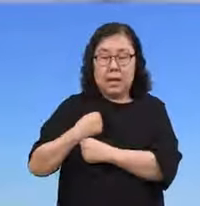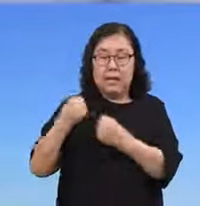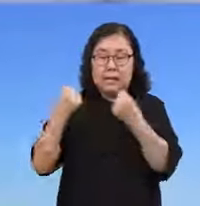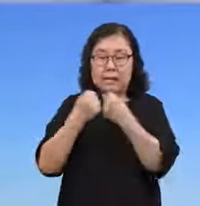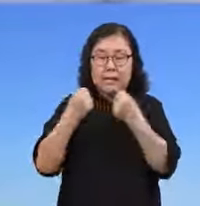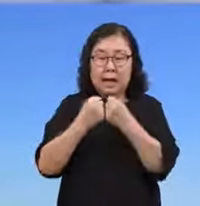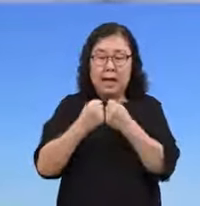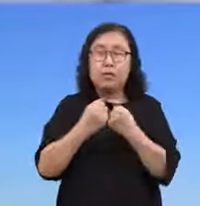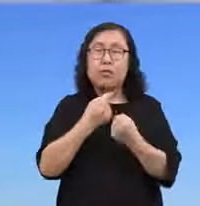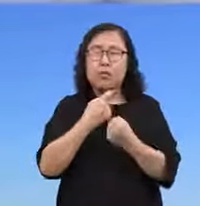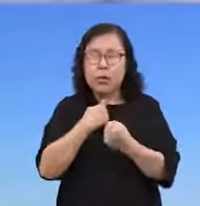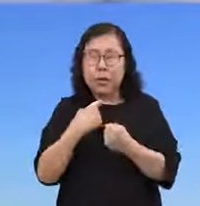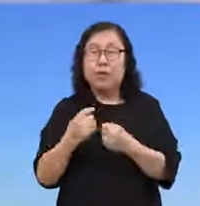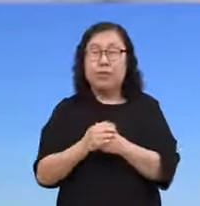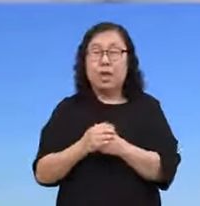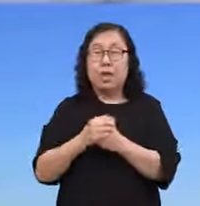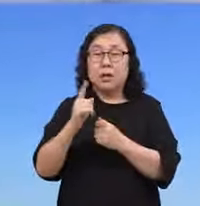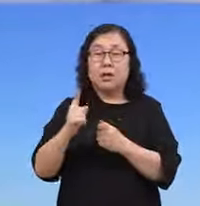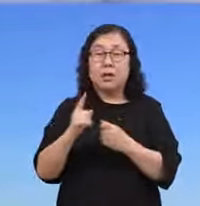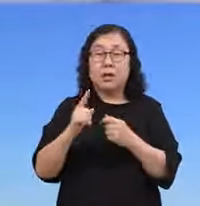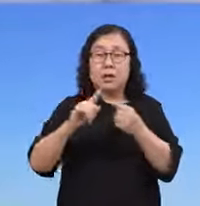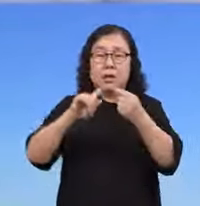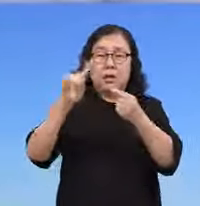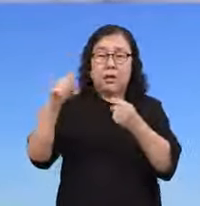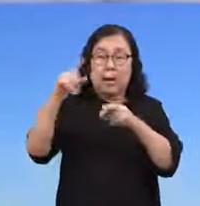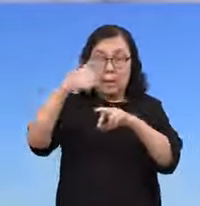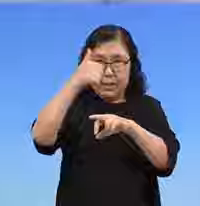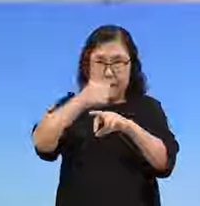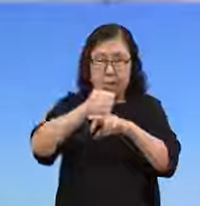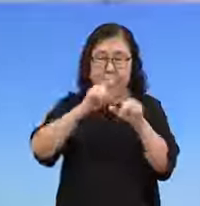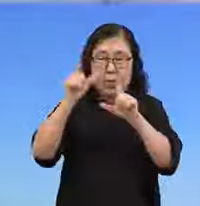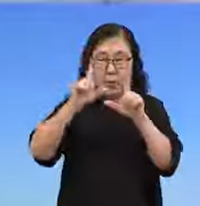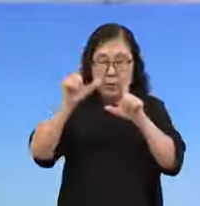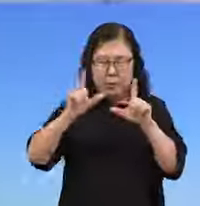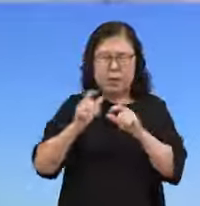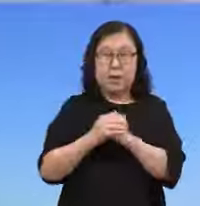한 구절을 이제 소개해드리고 말씀을 마치려고 합니다.